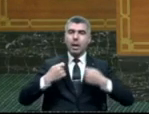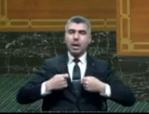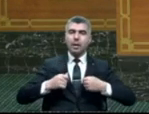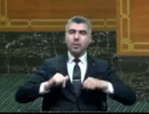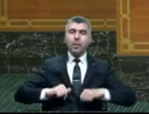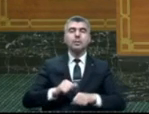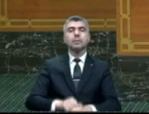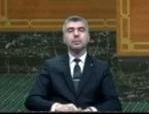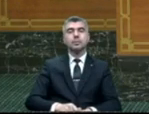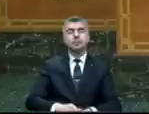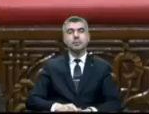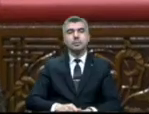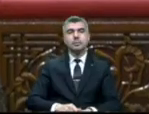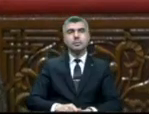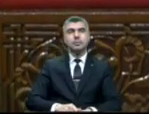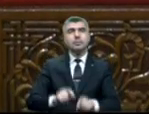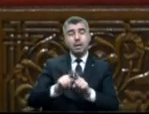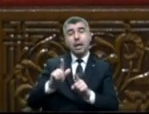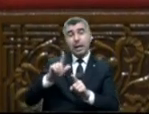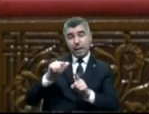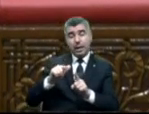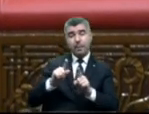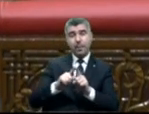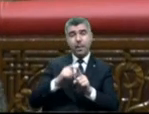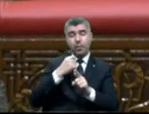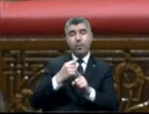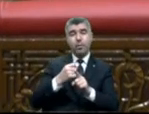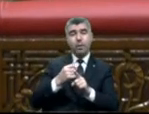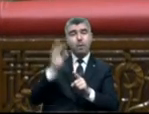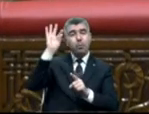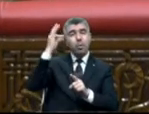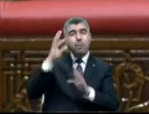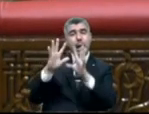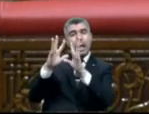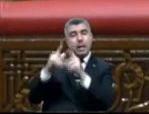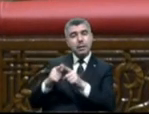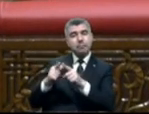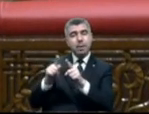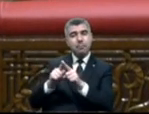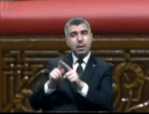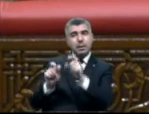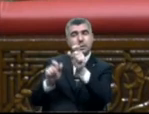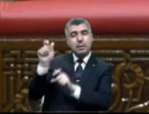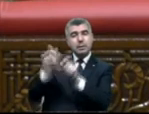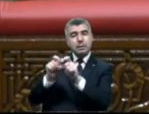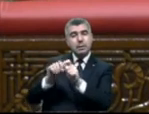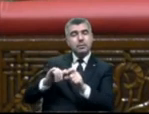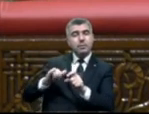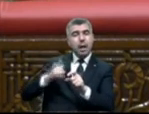الوزيرة المحترمة، عندنا واحد الإحصائيات ديال الآر سي بي اللي كتقول بأن نسبة الساكنة النشيطة